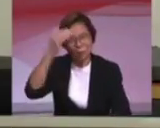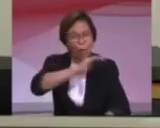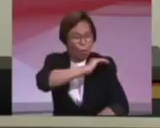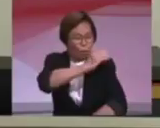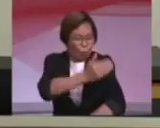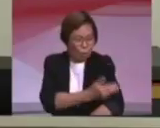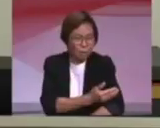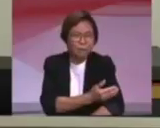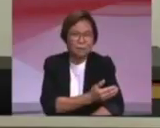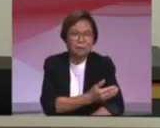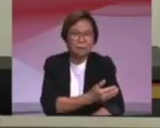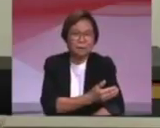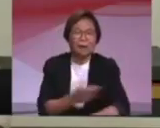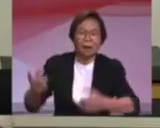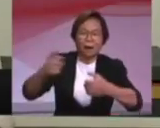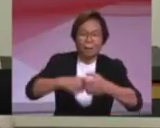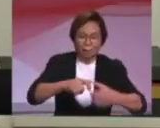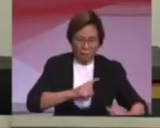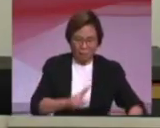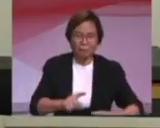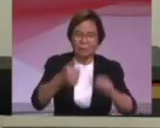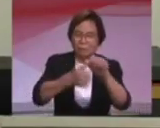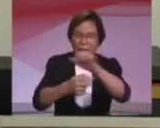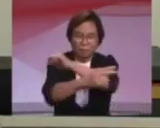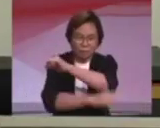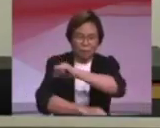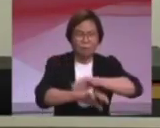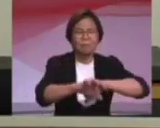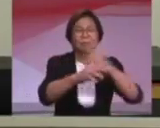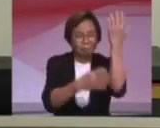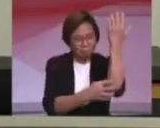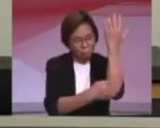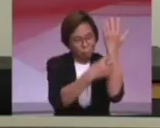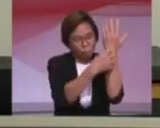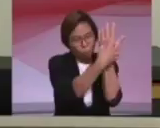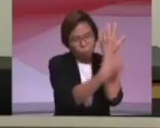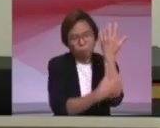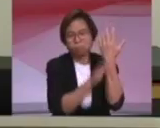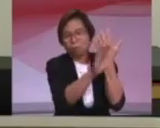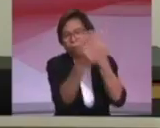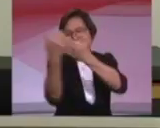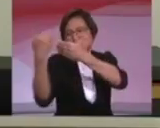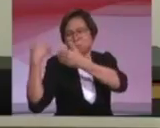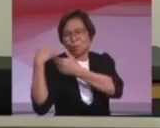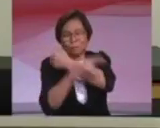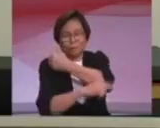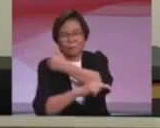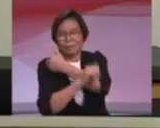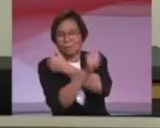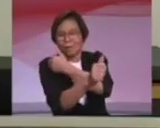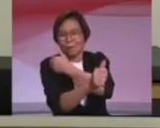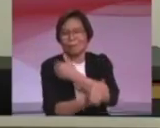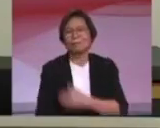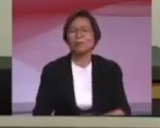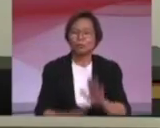kuasa mengenai hal ehwal Islam di setiap negeri adalah terletak di bawah negeri. Di kalau